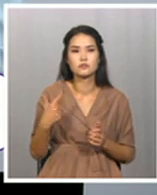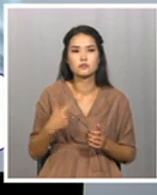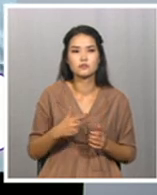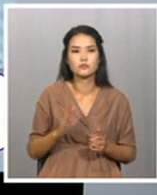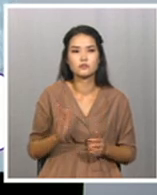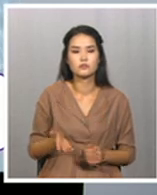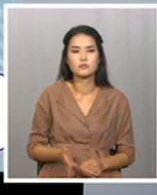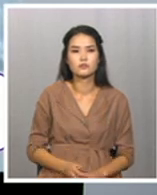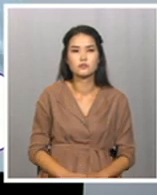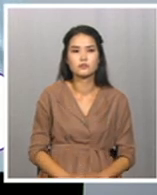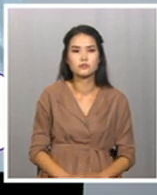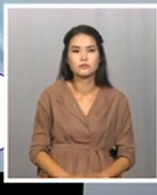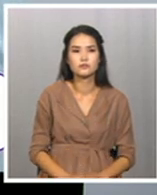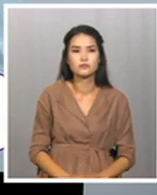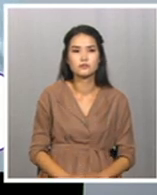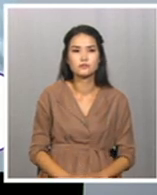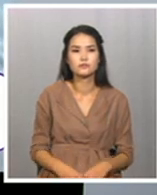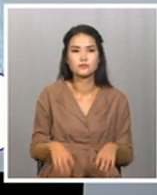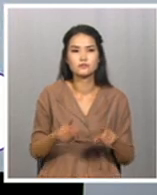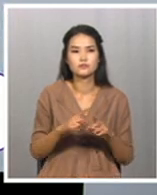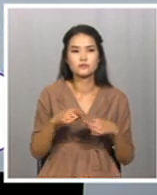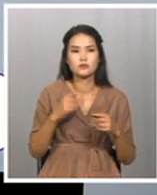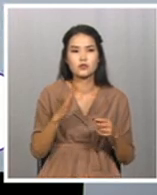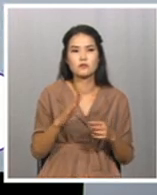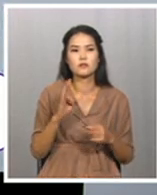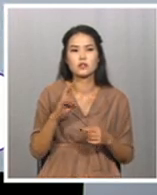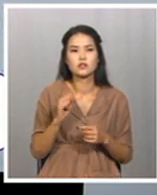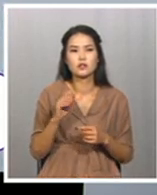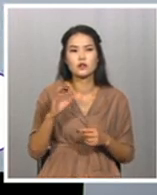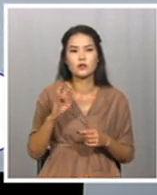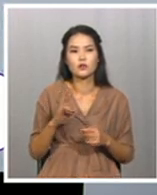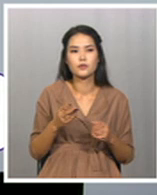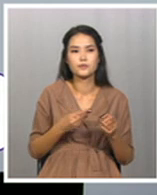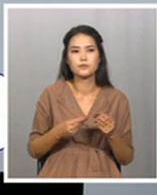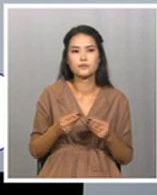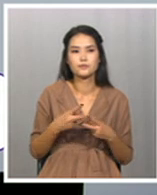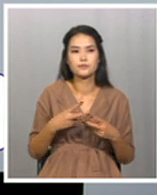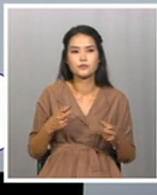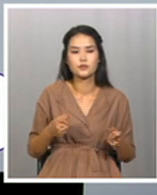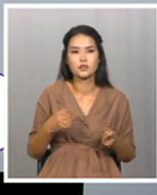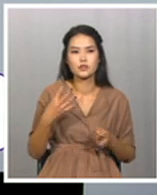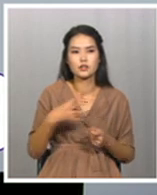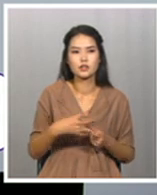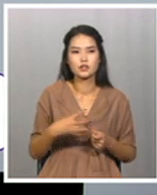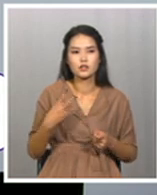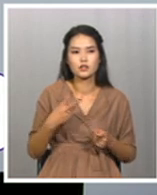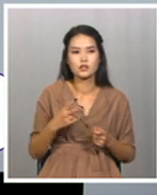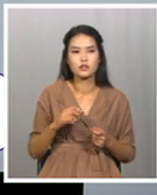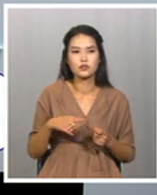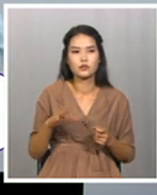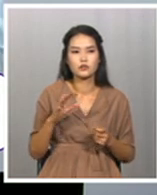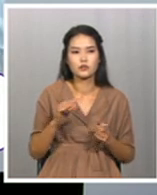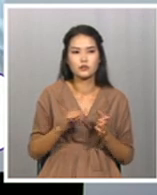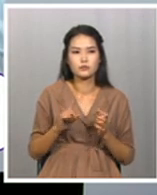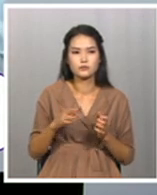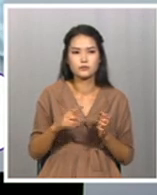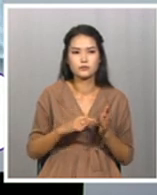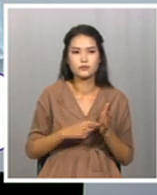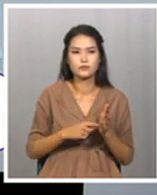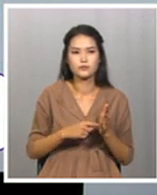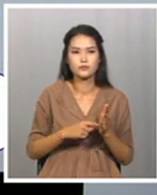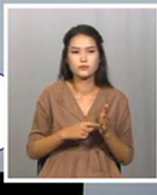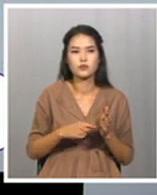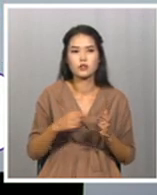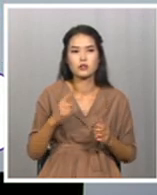42,161 грамм. Ары қарай тығыздықты пайдалана отырып, яғни табылған массаны сол заттың ерітіндісінің, яғни тығыздығына бөле